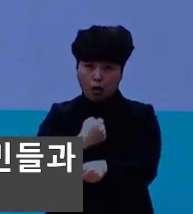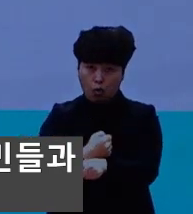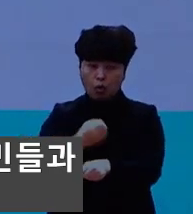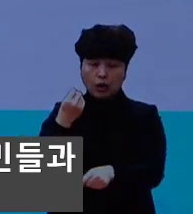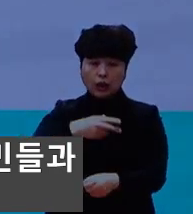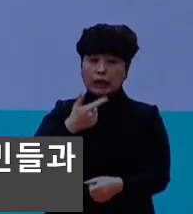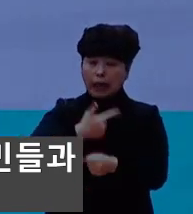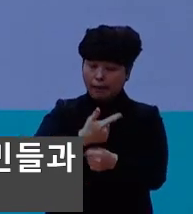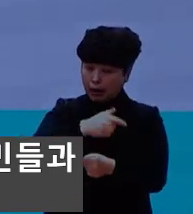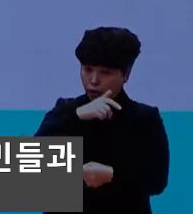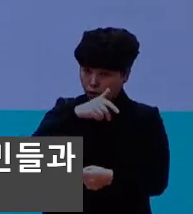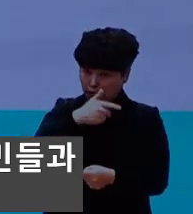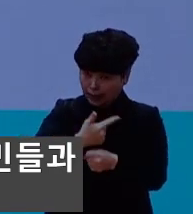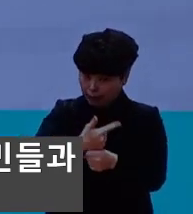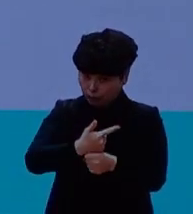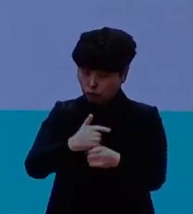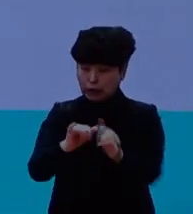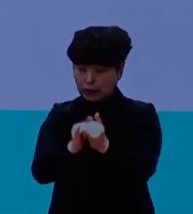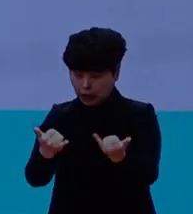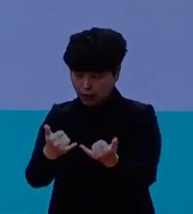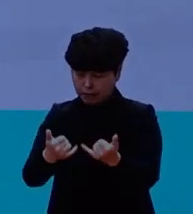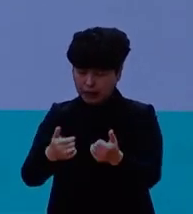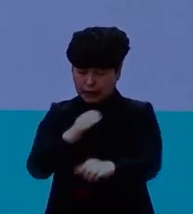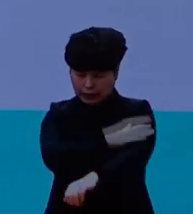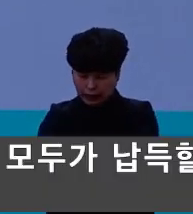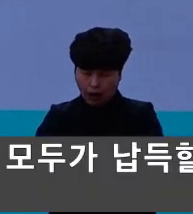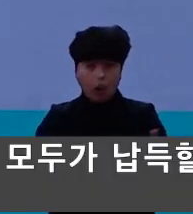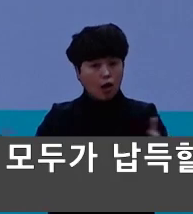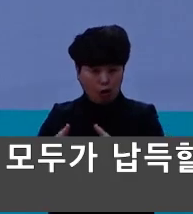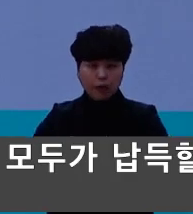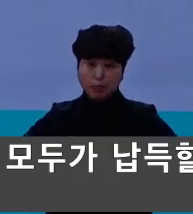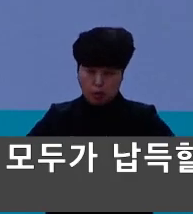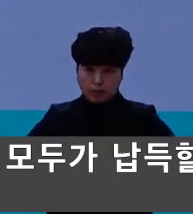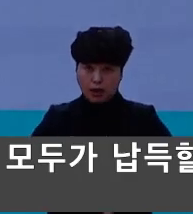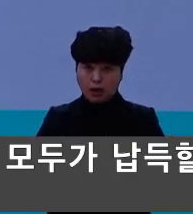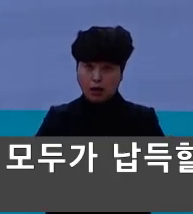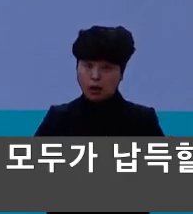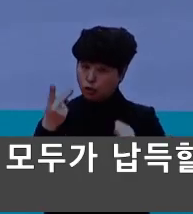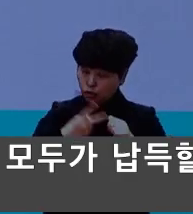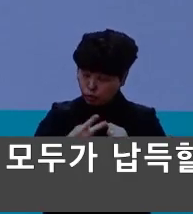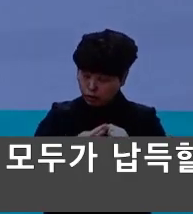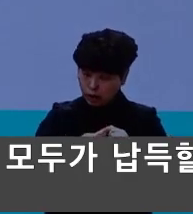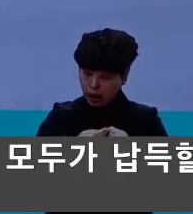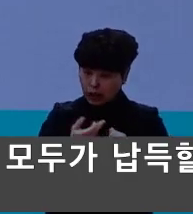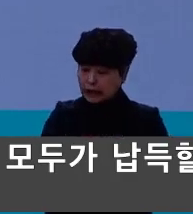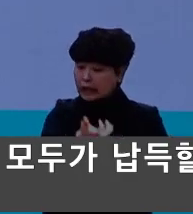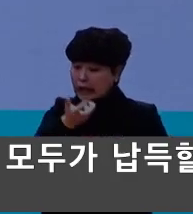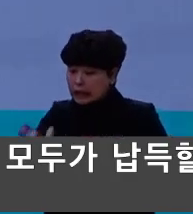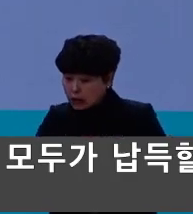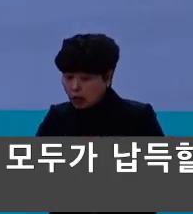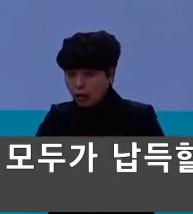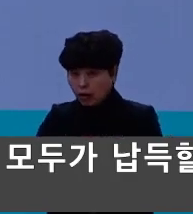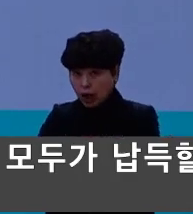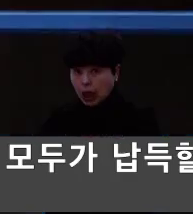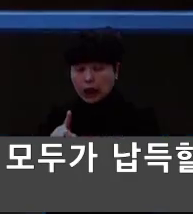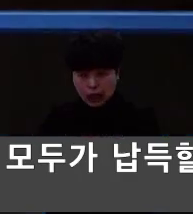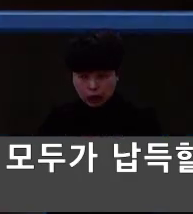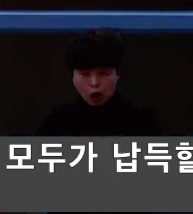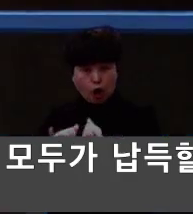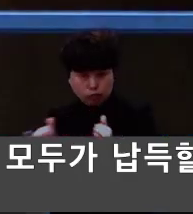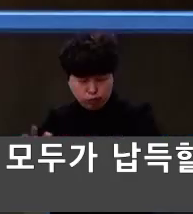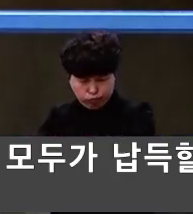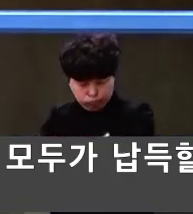주민들과 공식적으로 협의를 하십시오. 둘째, 수송부대 이전에 따른 주민 불안과 불편에